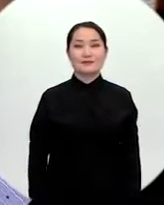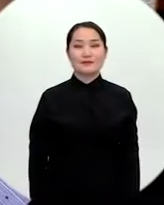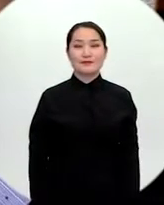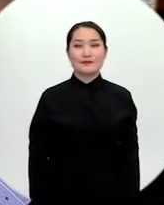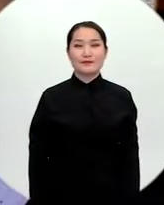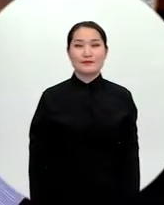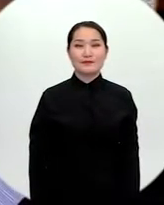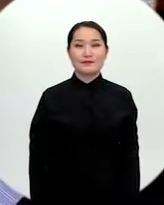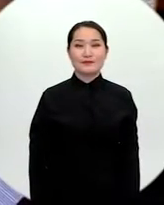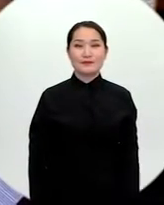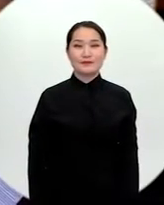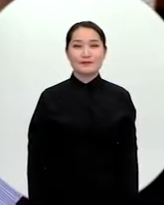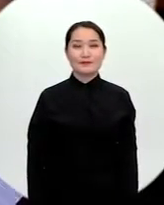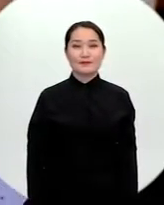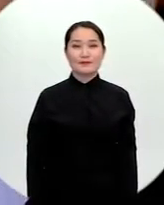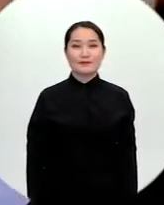ингээд